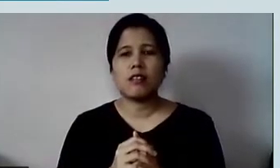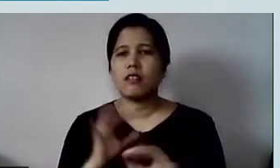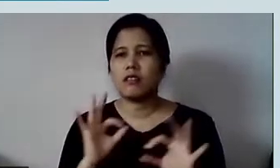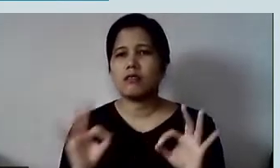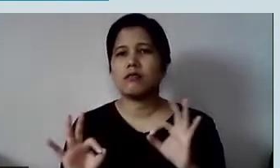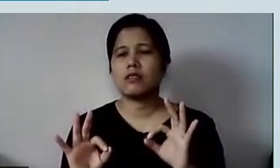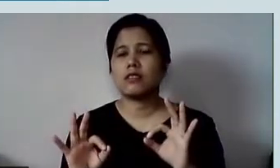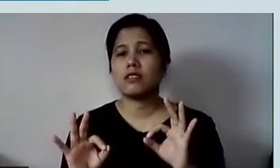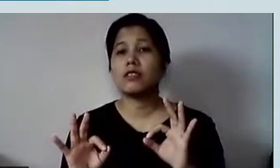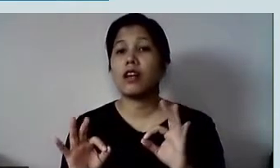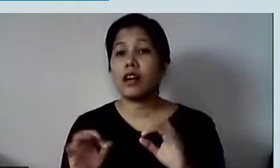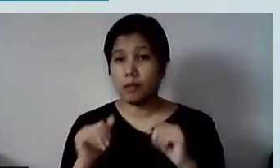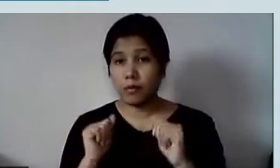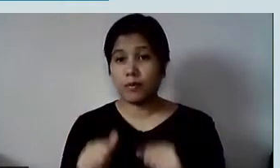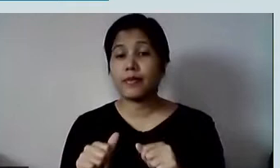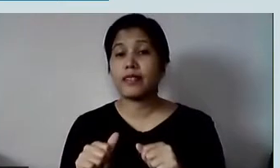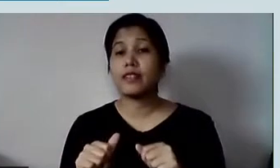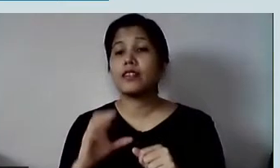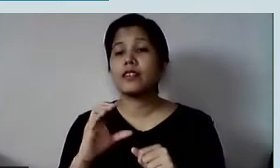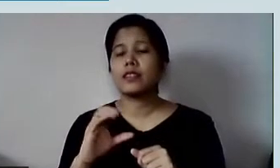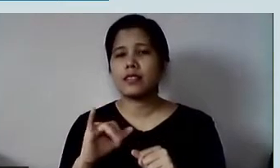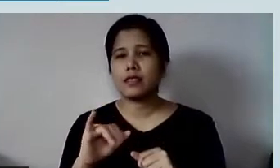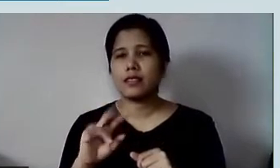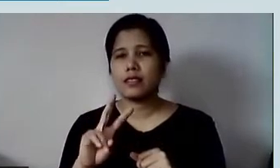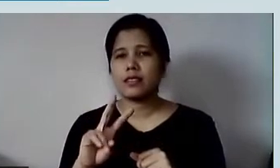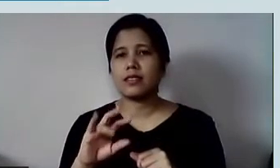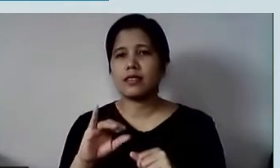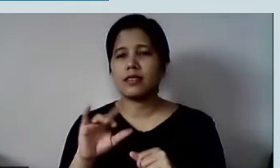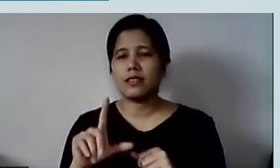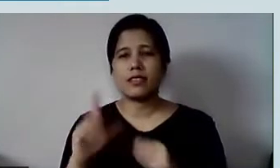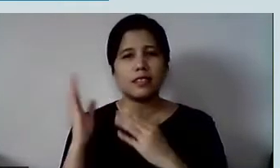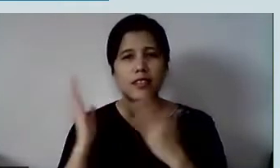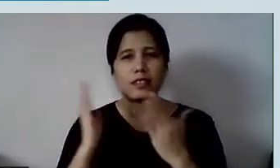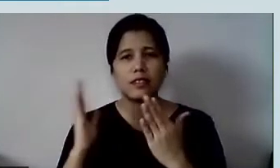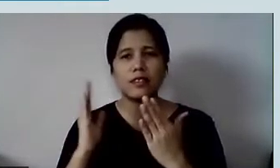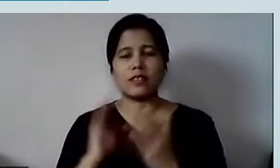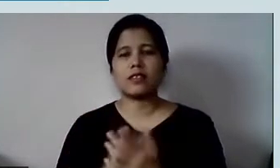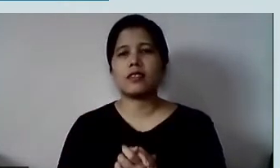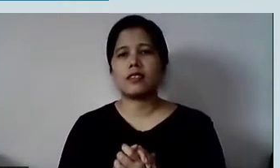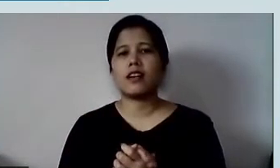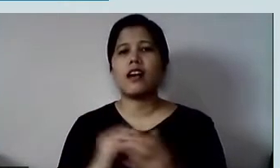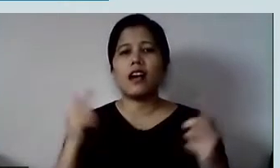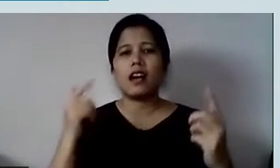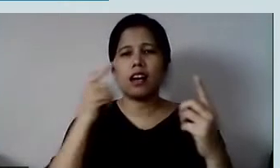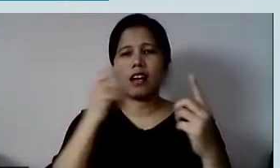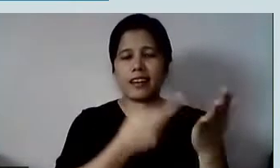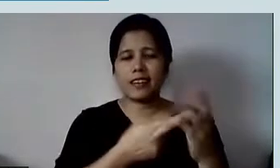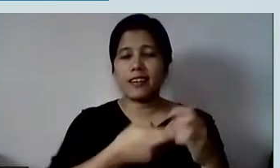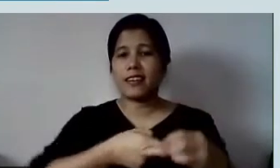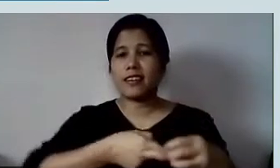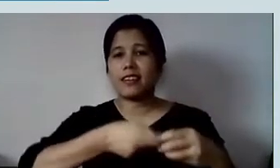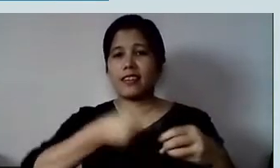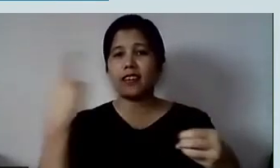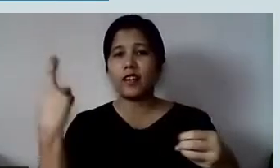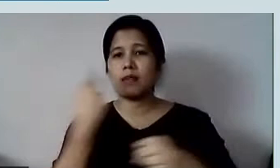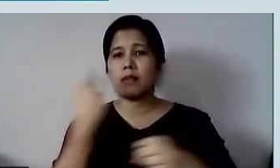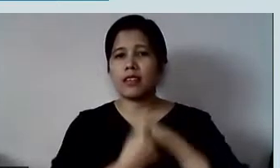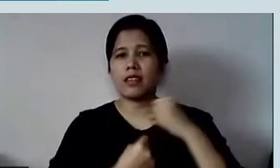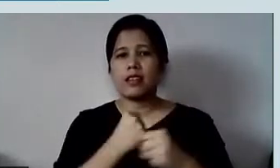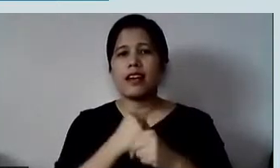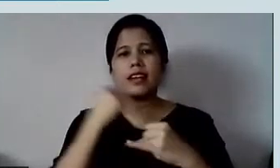for civil service, you can have sustainable employment hanggang retirement age mo. No? And then the